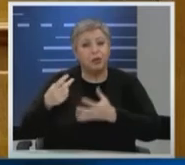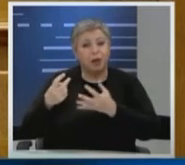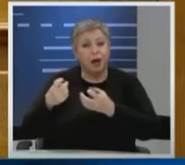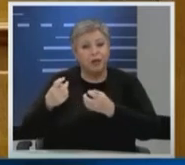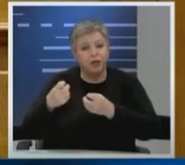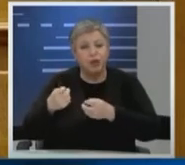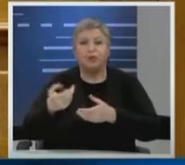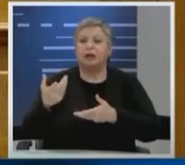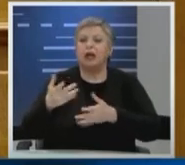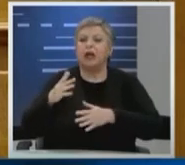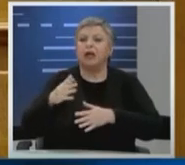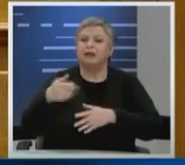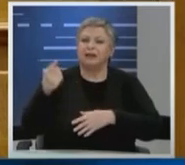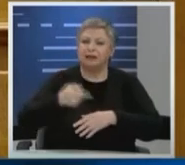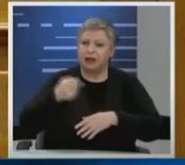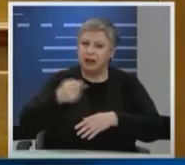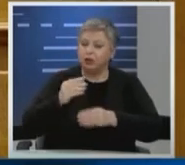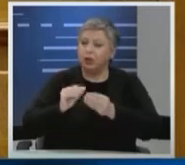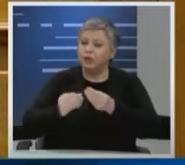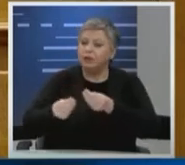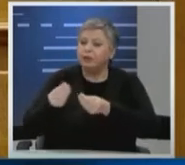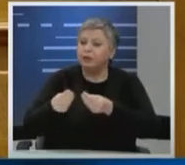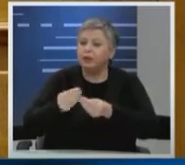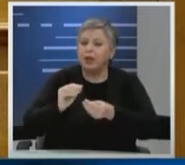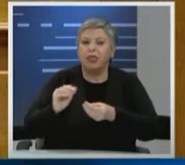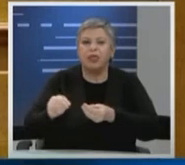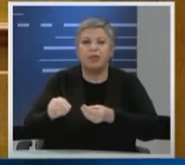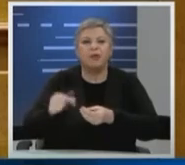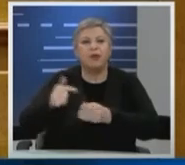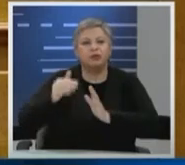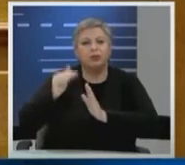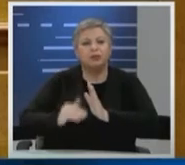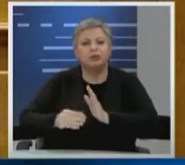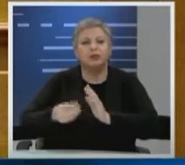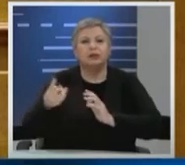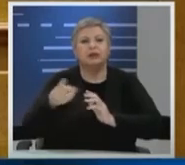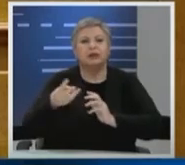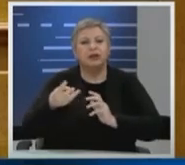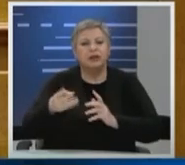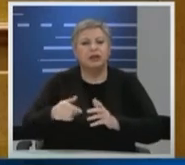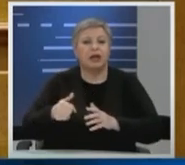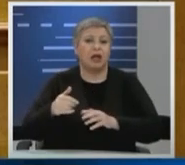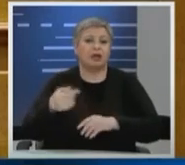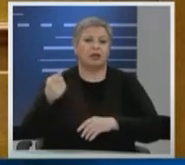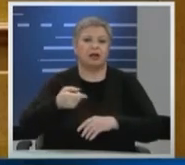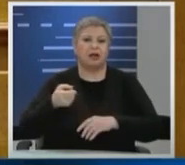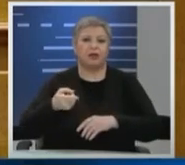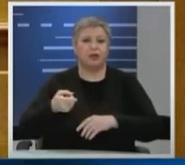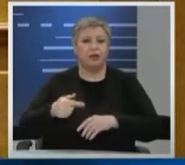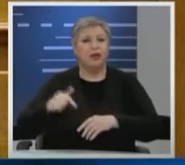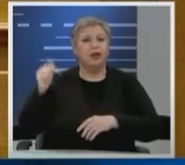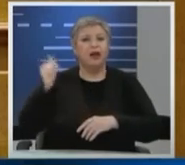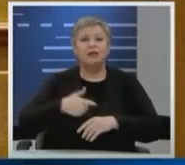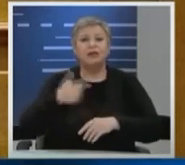33-43% ανάλογα με τα χρόνια προϋπηρεσίας. Αυτό που οδήγησε στη μείωση των συντάξεων. Η κατώτατη σύνταξη επί